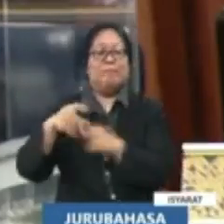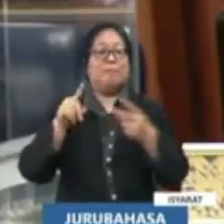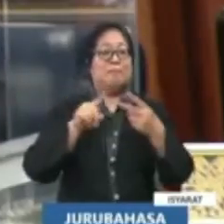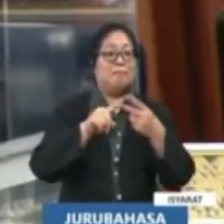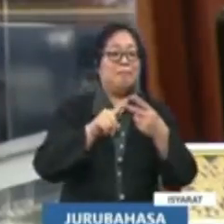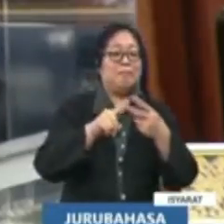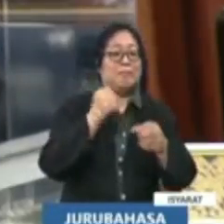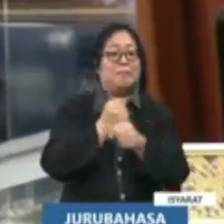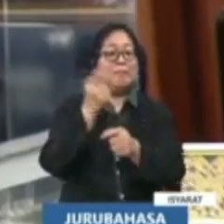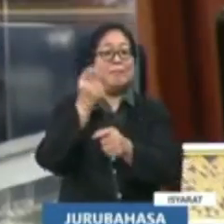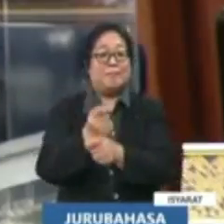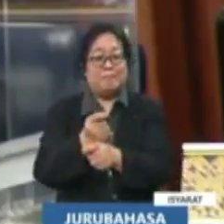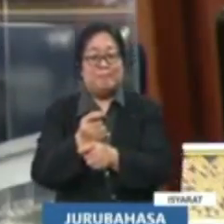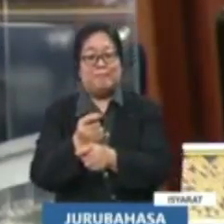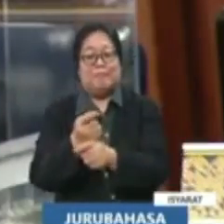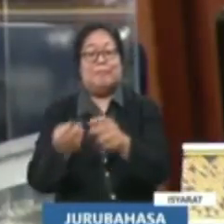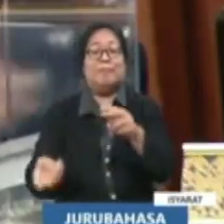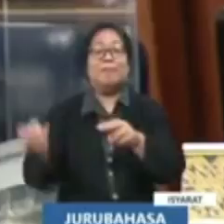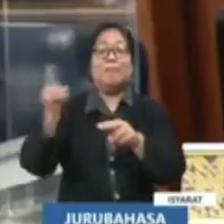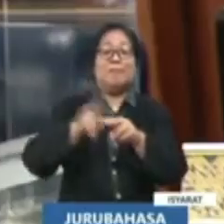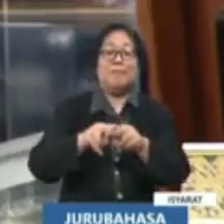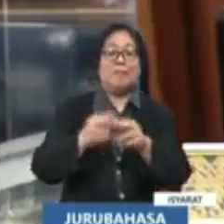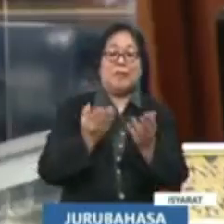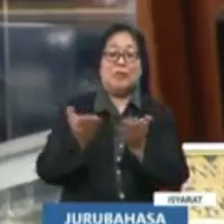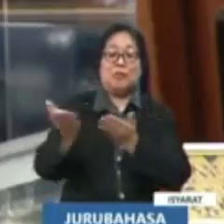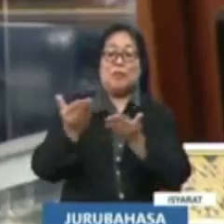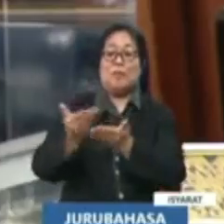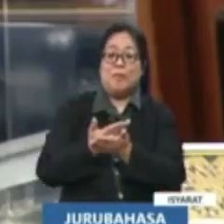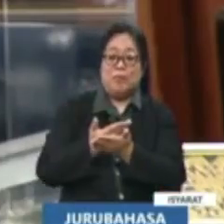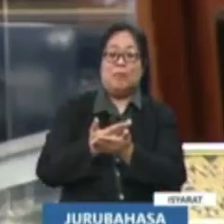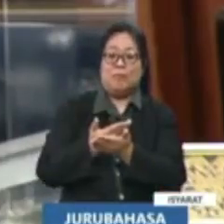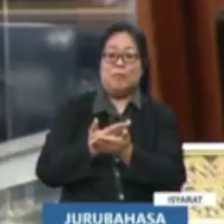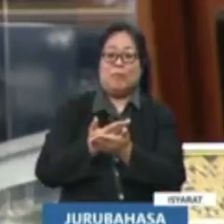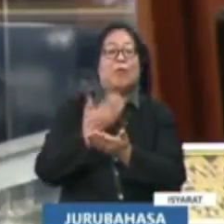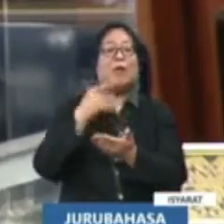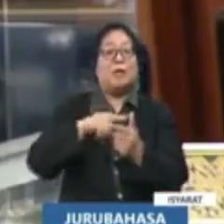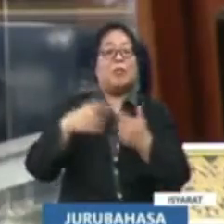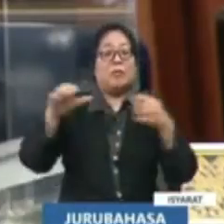jawatan tetap untuk tambahan pada New facilitis dan juga